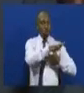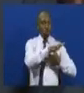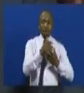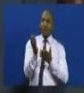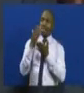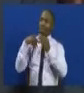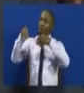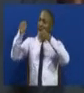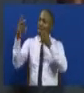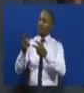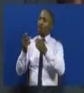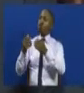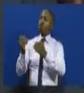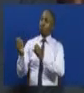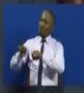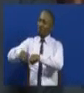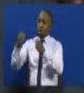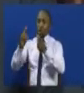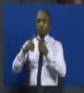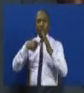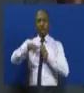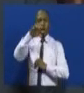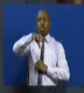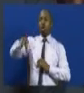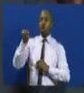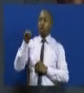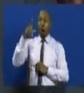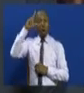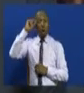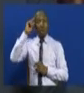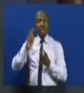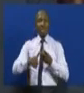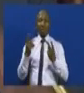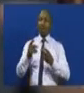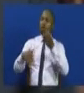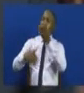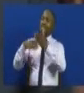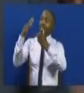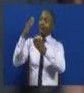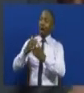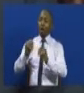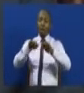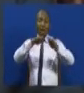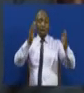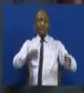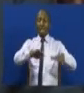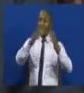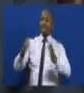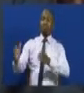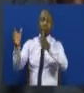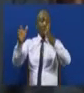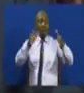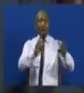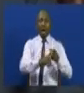tumeziua, tumezivunja. Ukienda soko la Mombasa, eneo la mnada tumejenga, tumeweka meza. Kwa hivyo wapi tunatoa mnada sasa